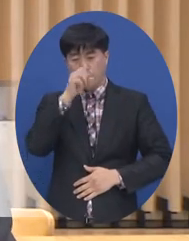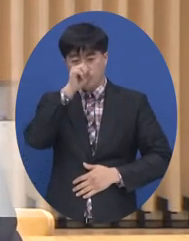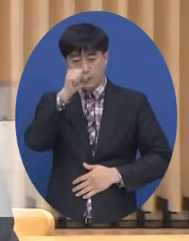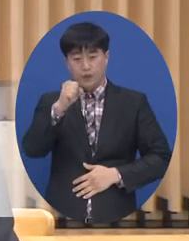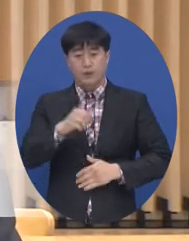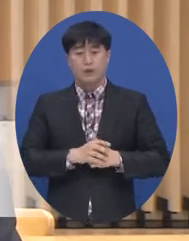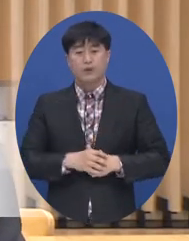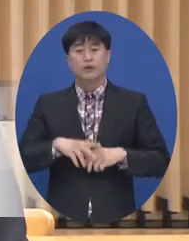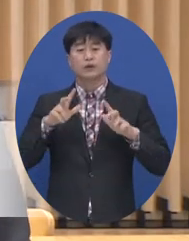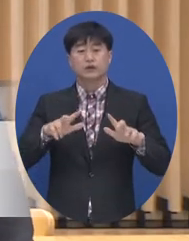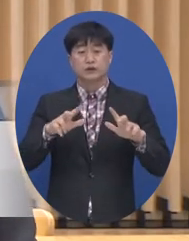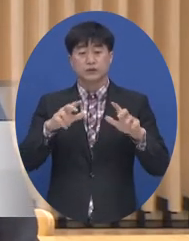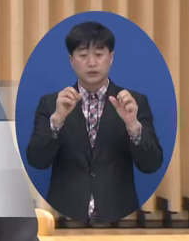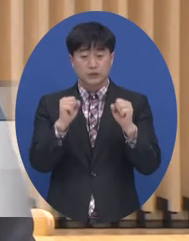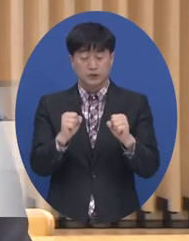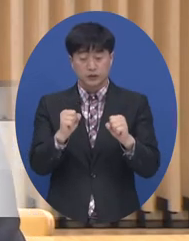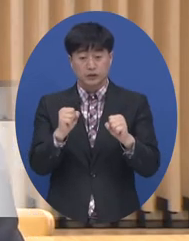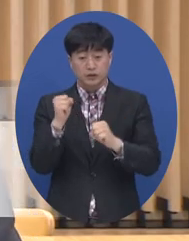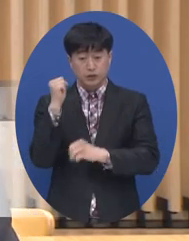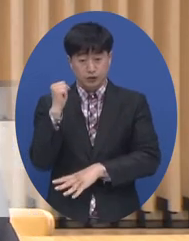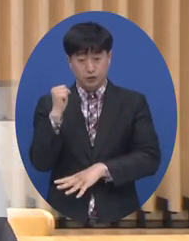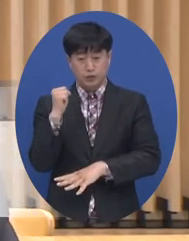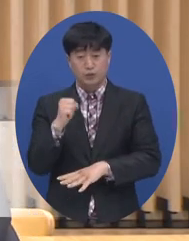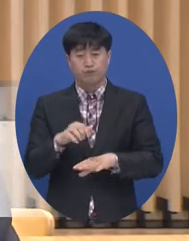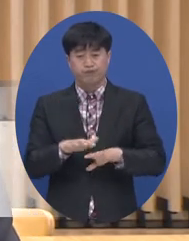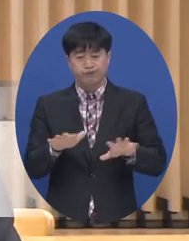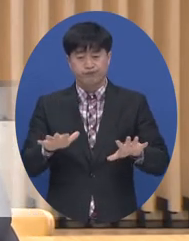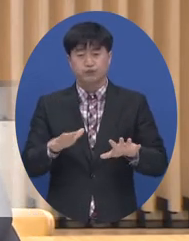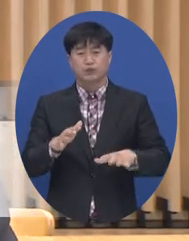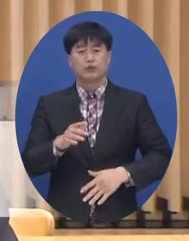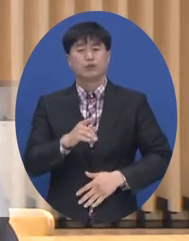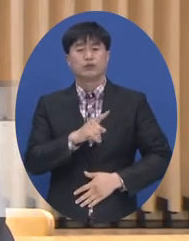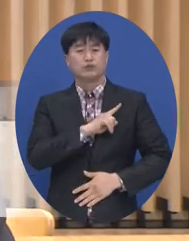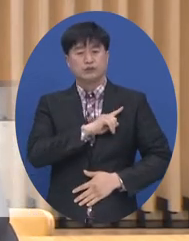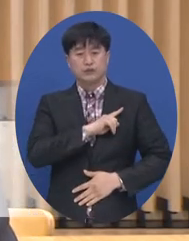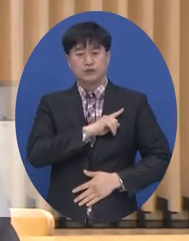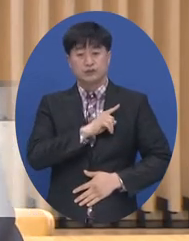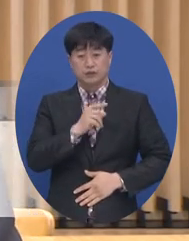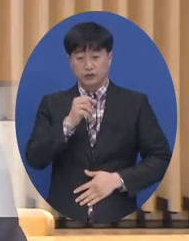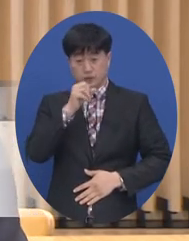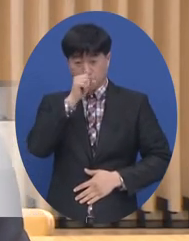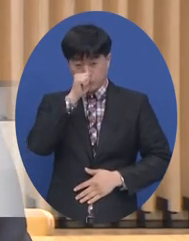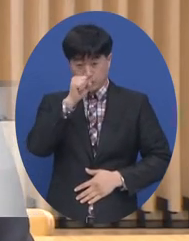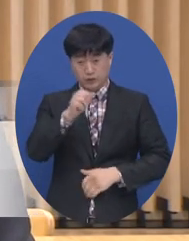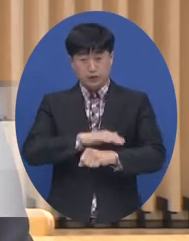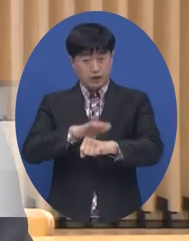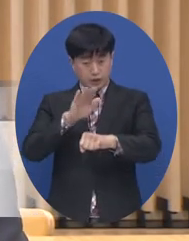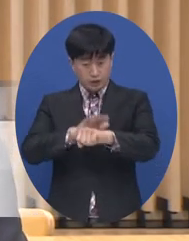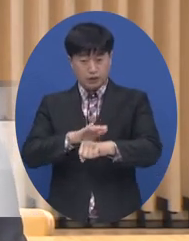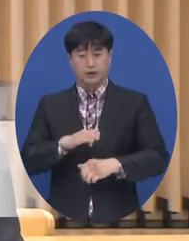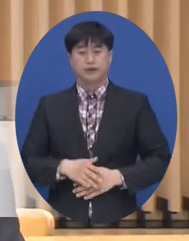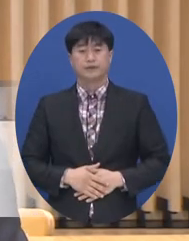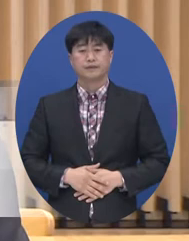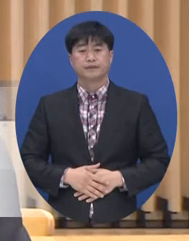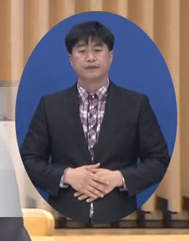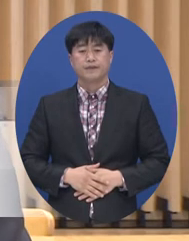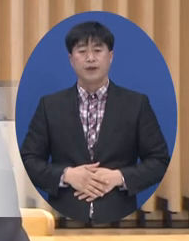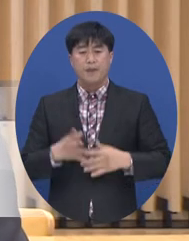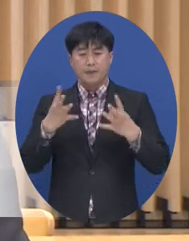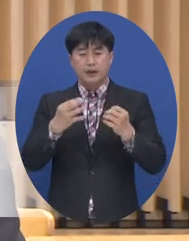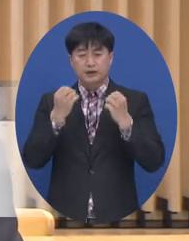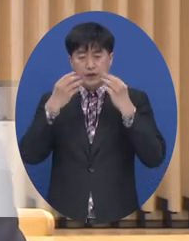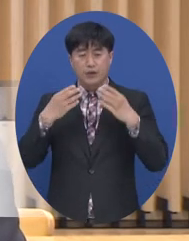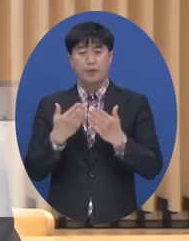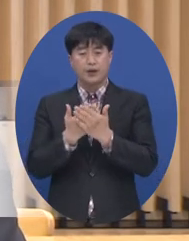infrastructure, existing infrastructure, is also excellent. And we think that we can see that there is a lot of development